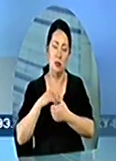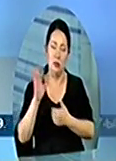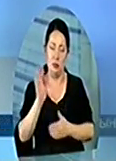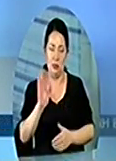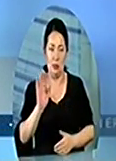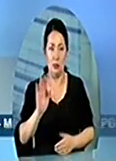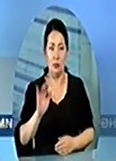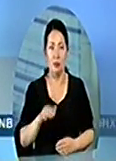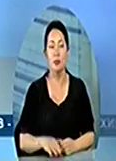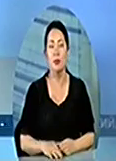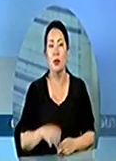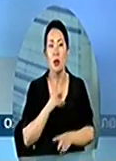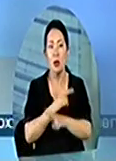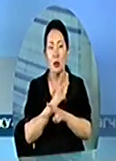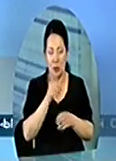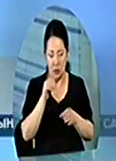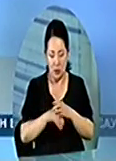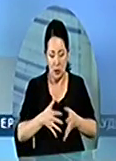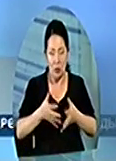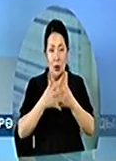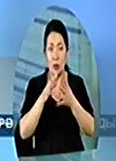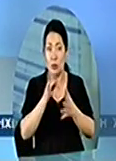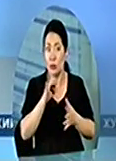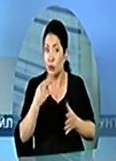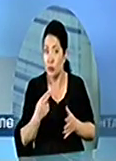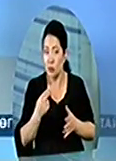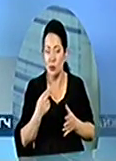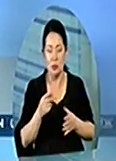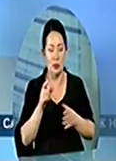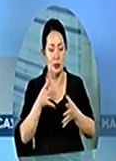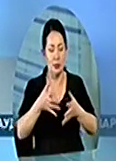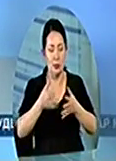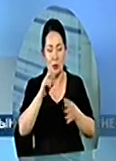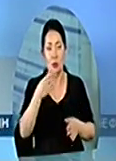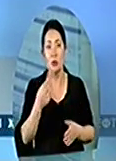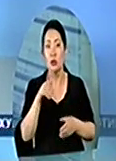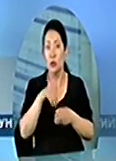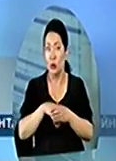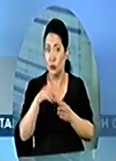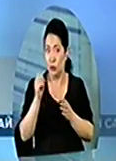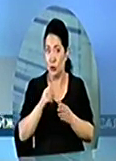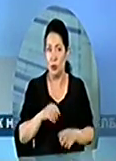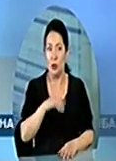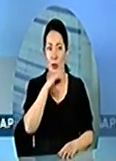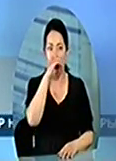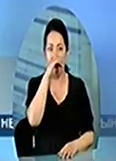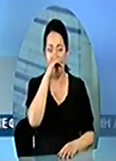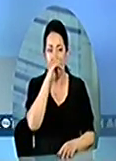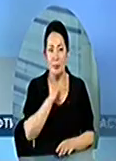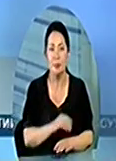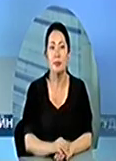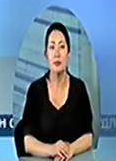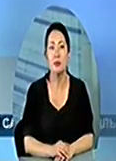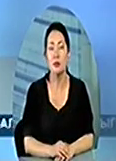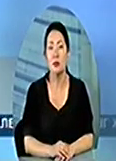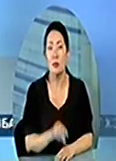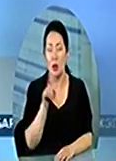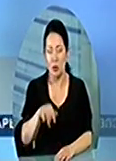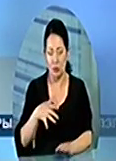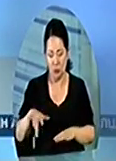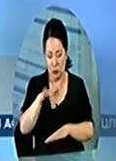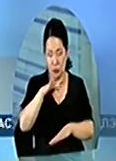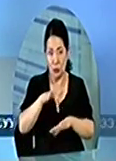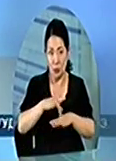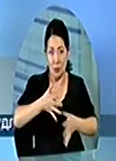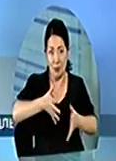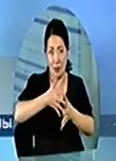хөрөнгийн тухай хуулиар бол орон сууц гэдэг нь дэд бүтцэд бүрэн холбогдсон байх ёстой гэсэн энэ зүйл залтын дагуу бол өнөөдөр төвийн орон сууцнууд ер нь бол